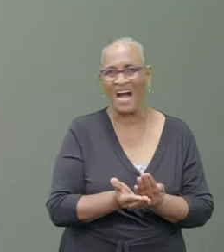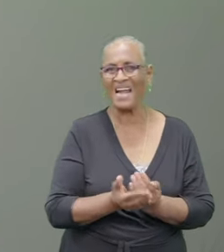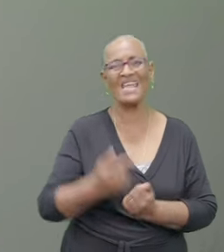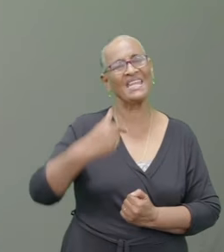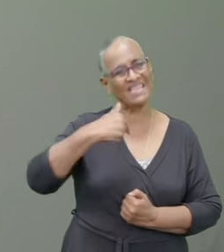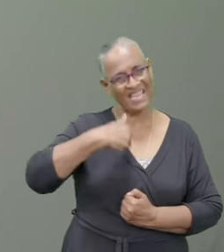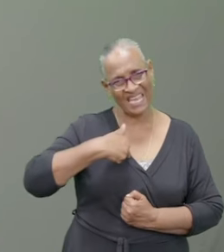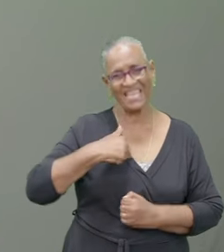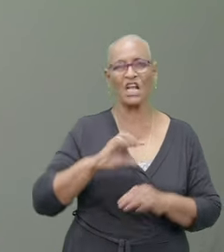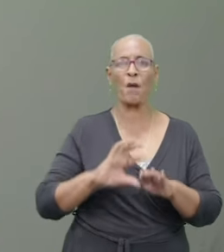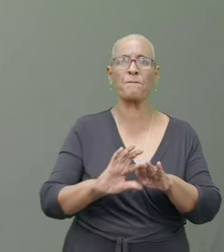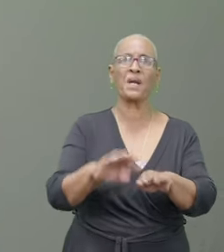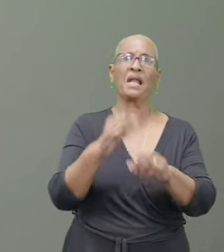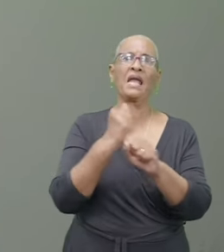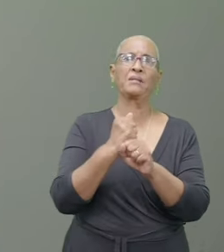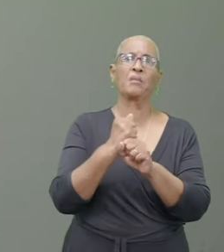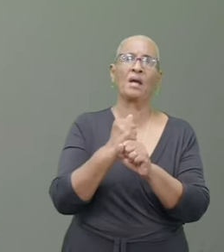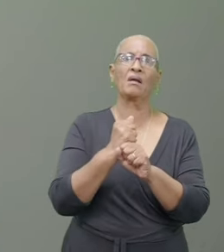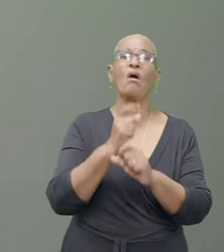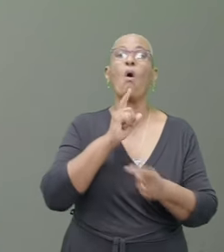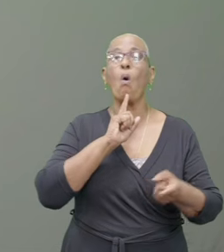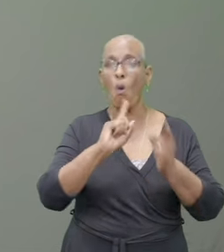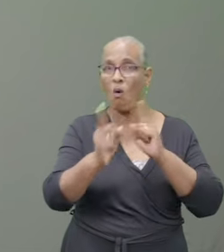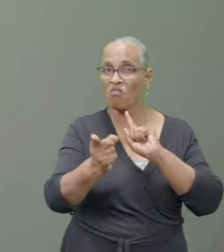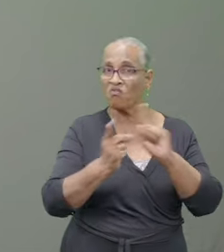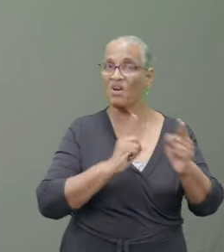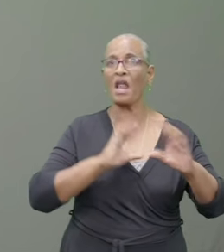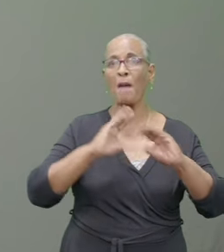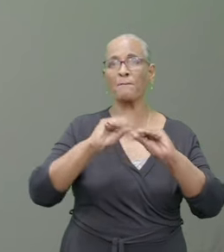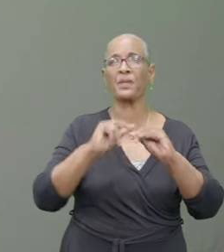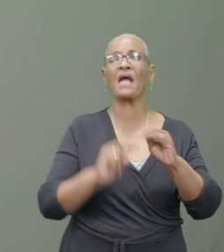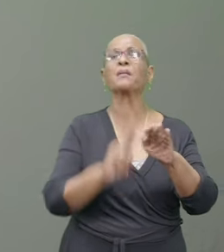maakt. Het wordt in overleg gedaan. We hebben